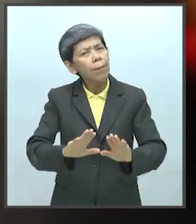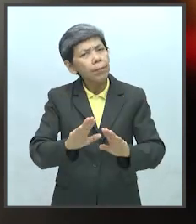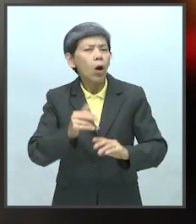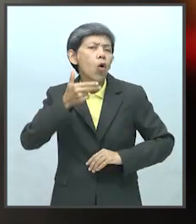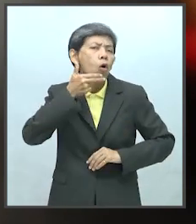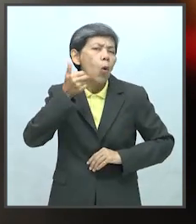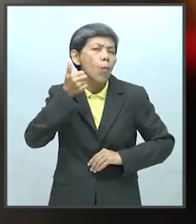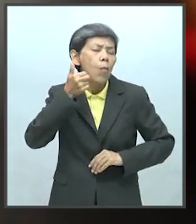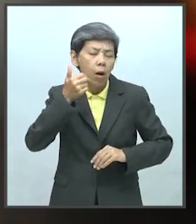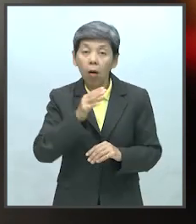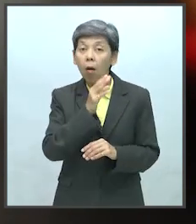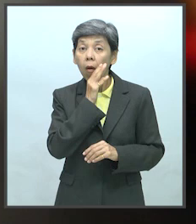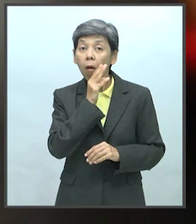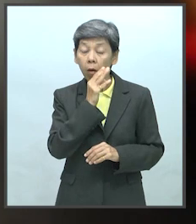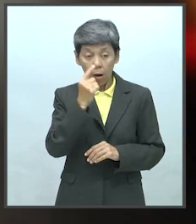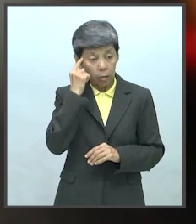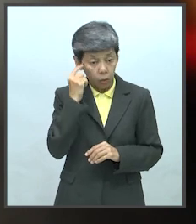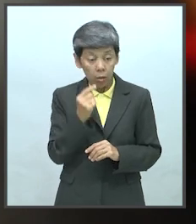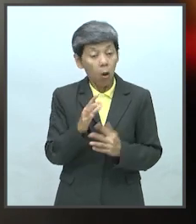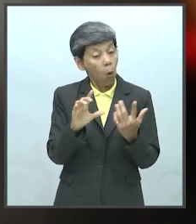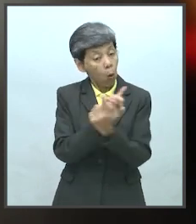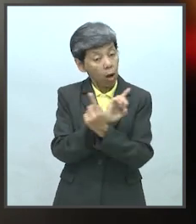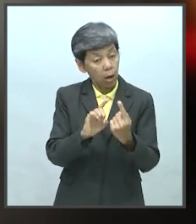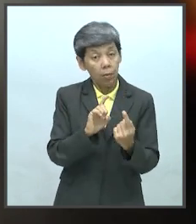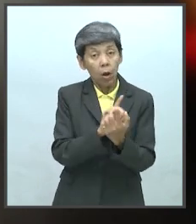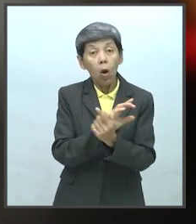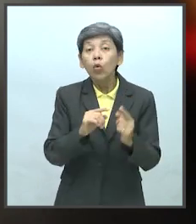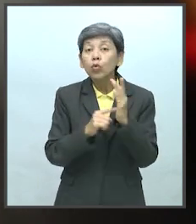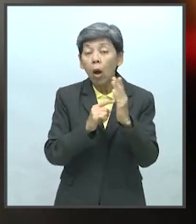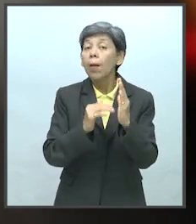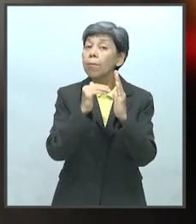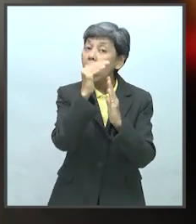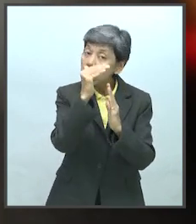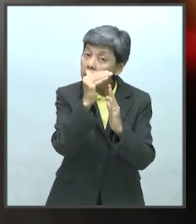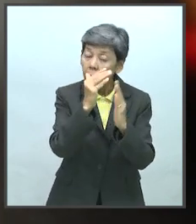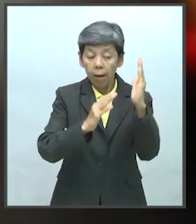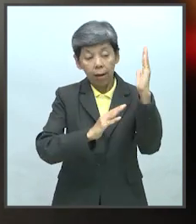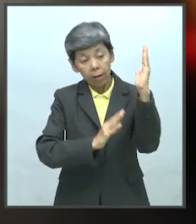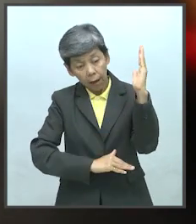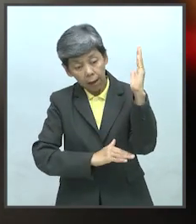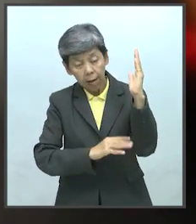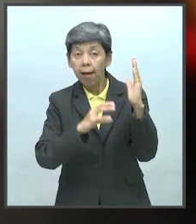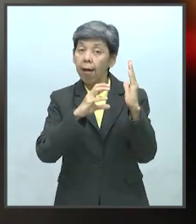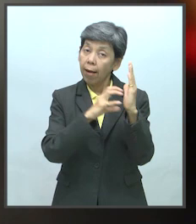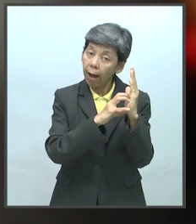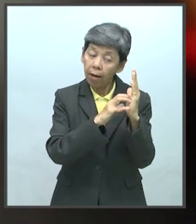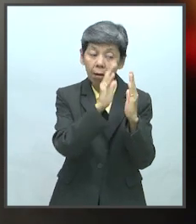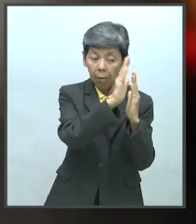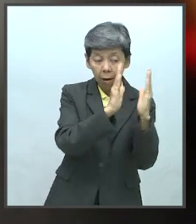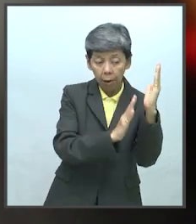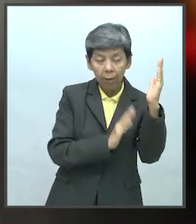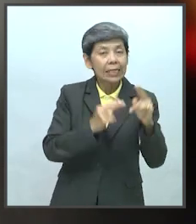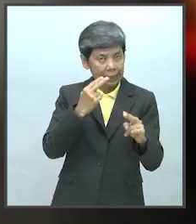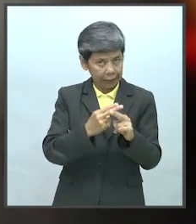ประเภทของขนมเนี่ยถ้ามันอาจจะแยกได้ตามวัฒนธรรมนะครับคือภาคเช่นขนมทางภาคเหนือภาคใต้ภาคกลางน